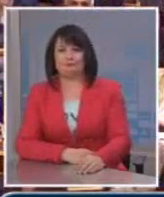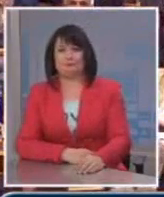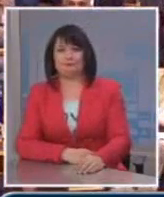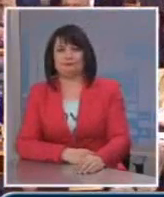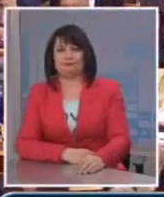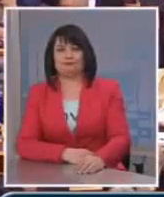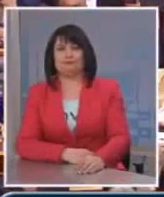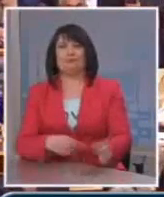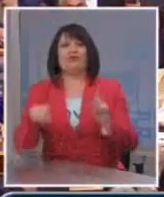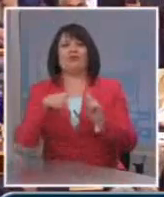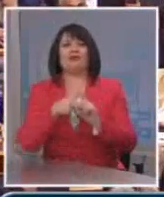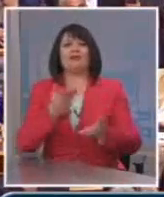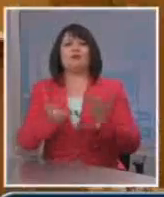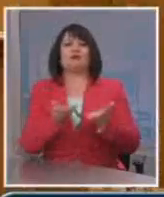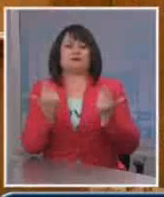Καμία θετική πρόταση.